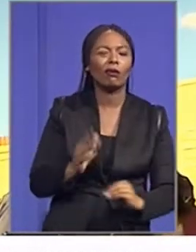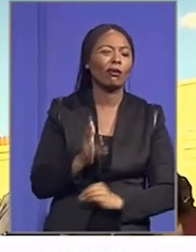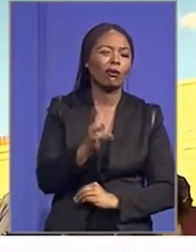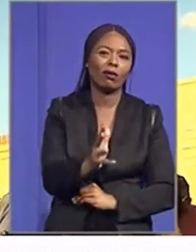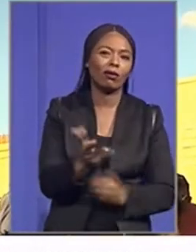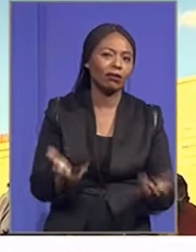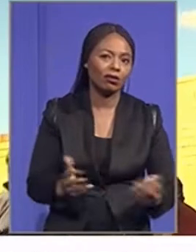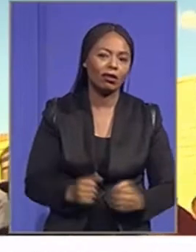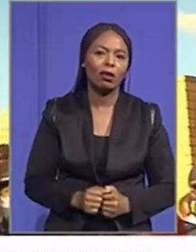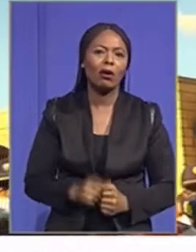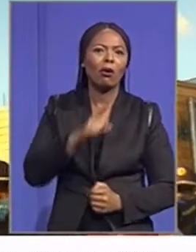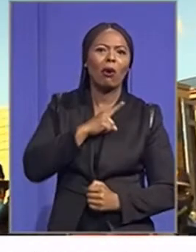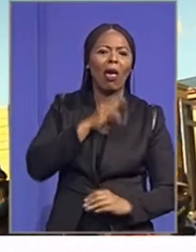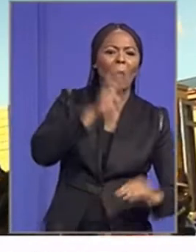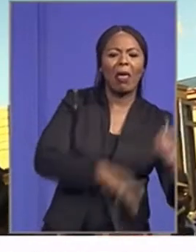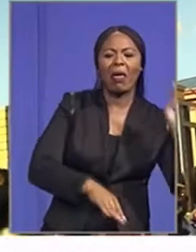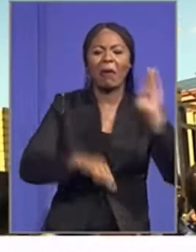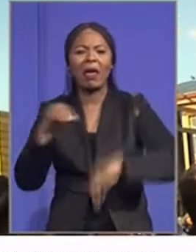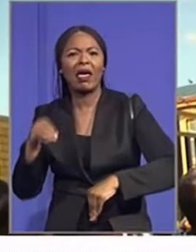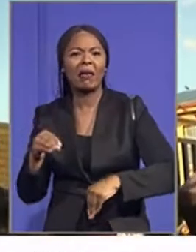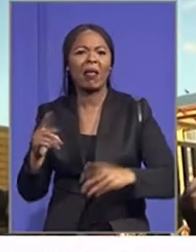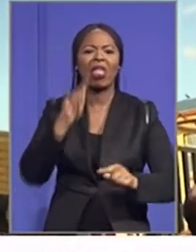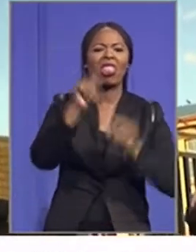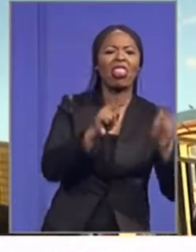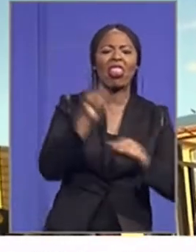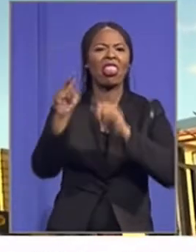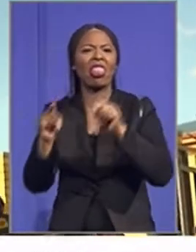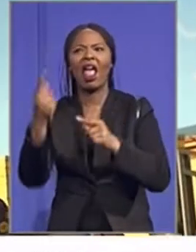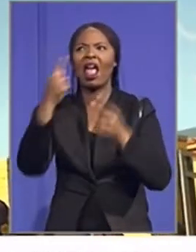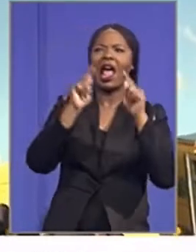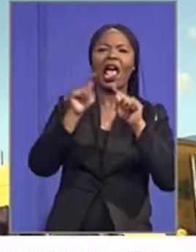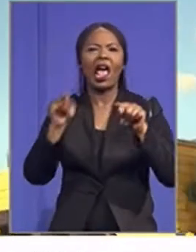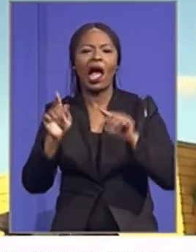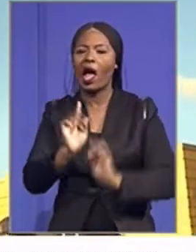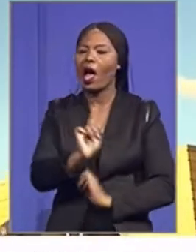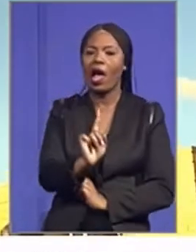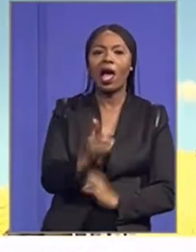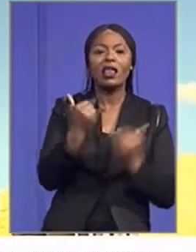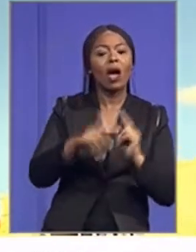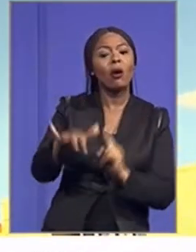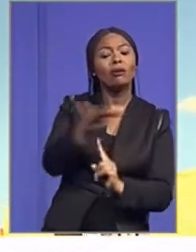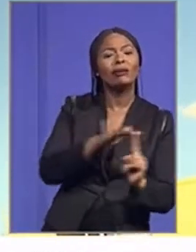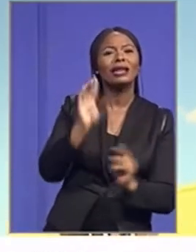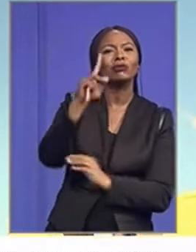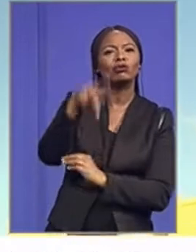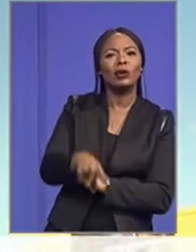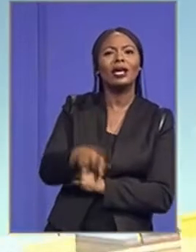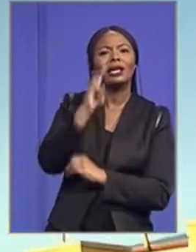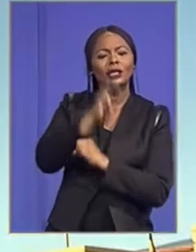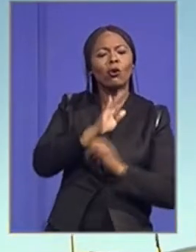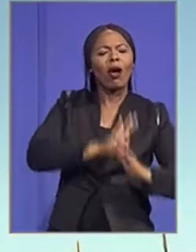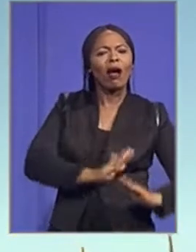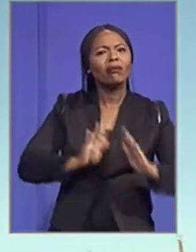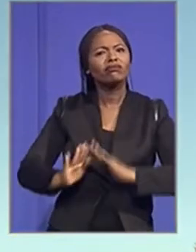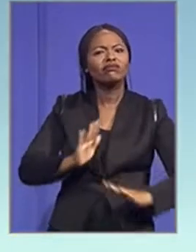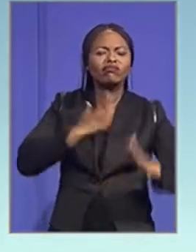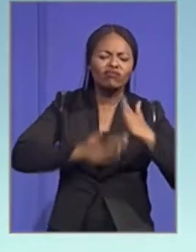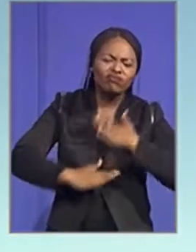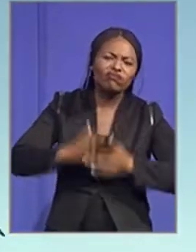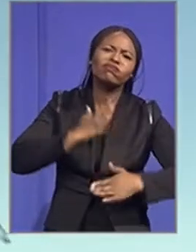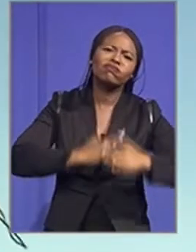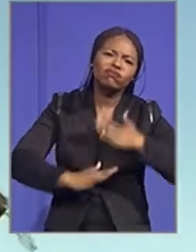horeng o mongwe a blameiwe o latofatse mang le mang ke hore maemo ko Diepsloot a e ko tlase batho ba boledisane batho ba